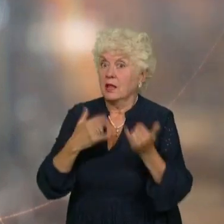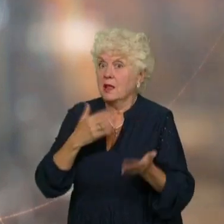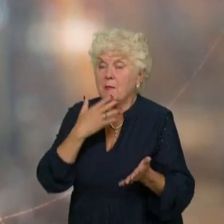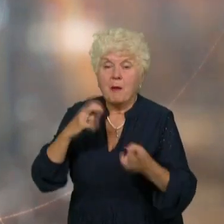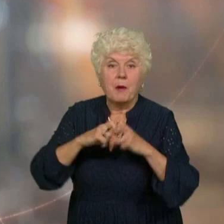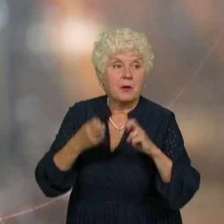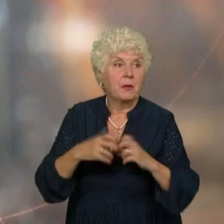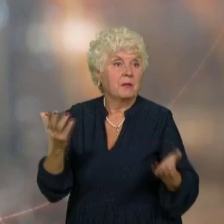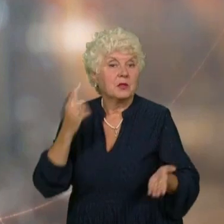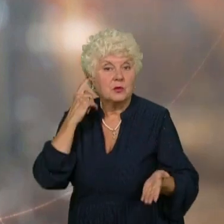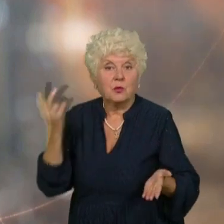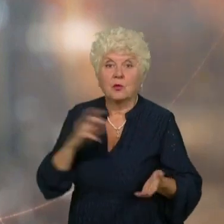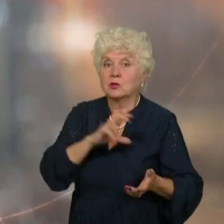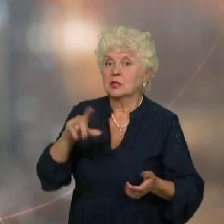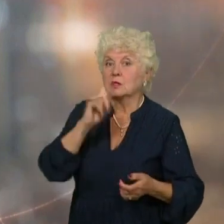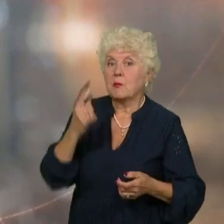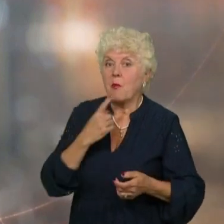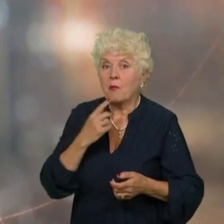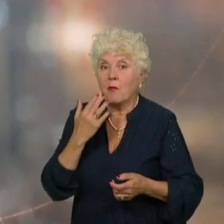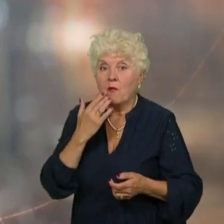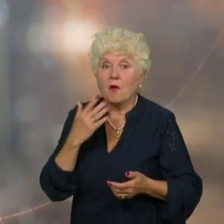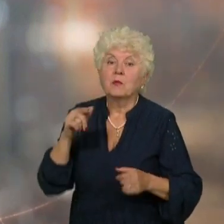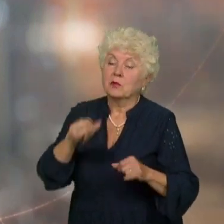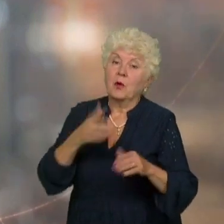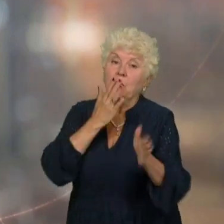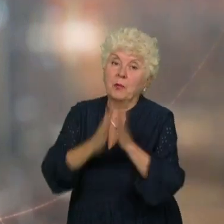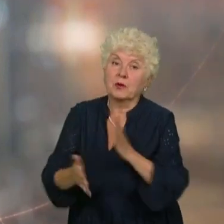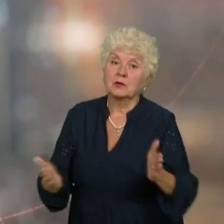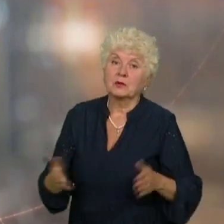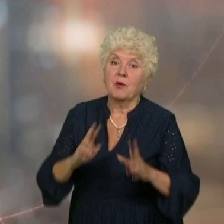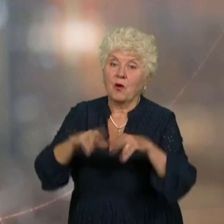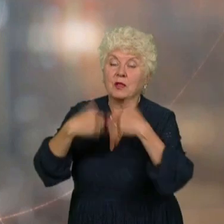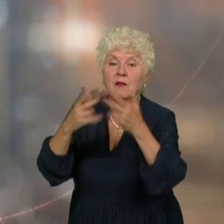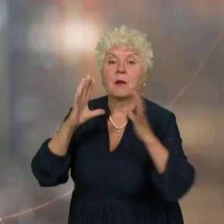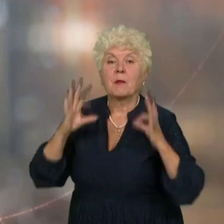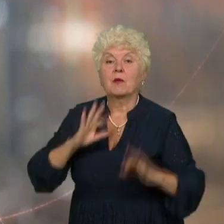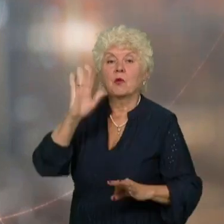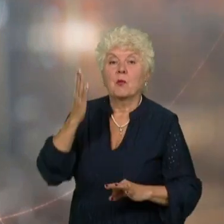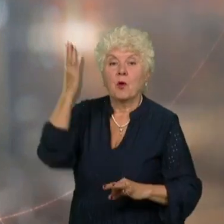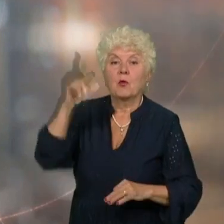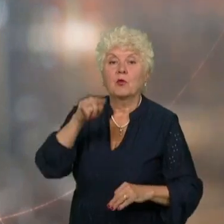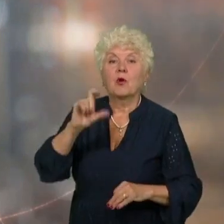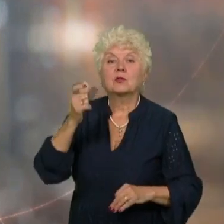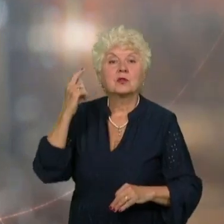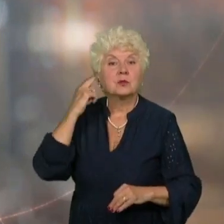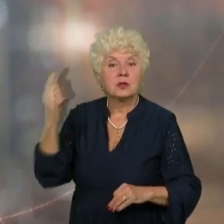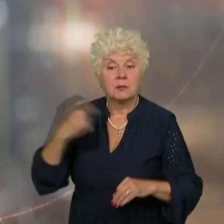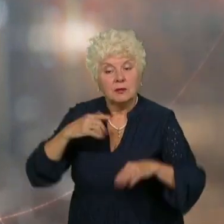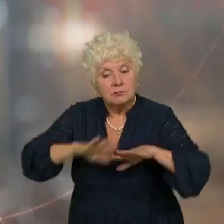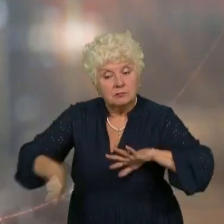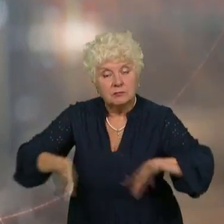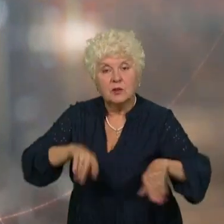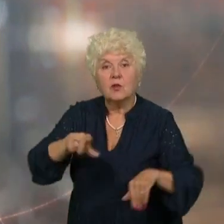problemu ze słuchem czy z mową to po prostu oddawajmy Panu Bogu to co słyszymy selekcjonuje